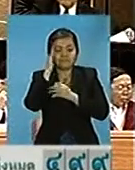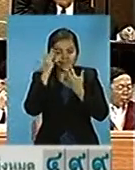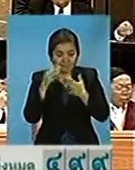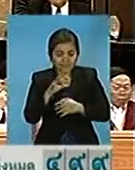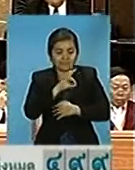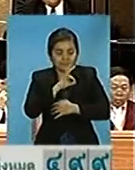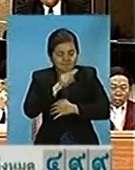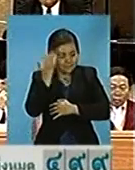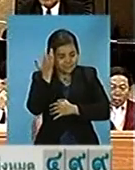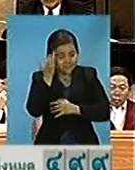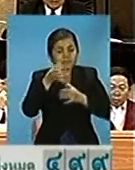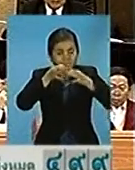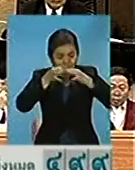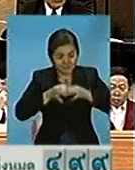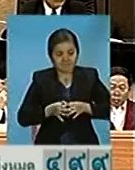การตัดสินใจนะครับ